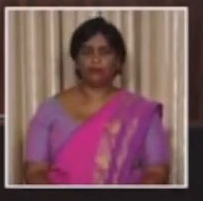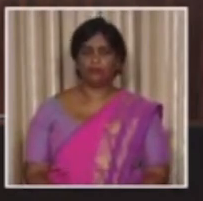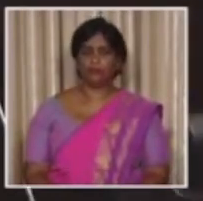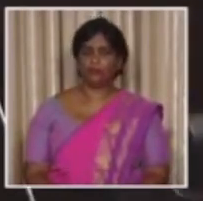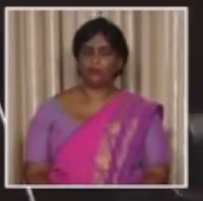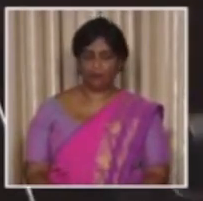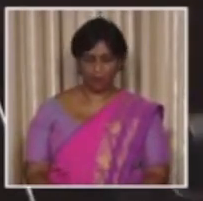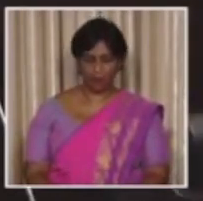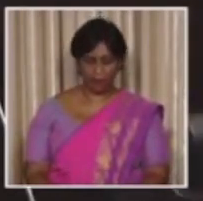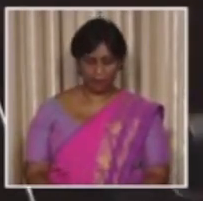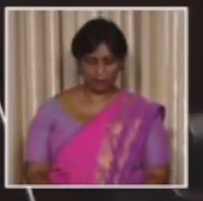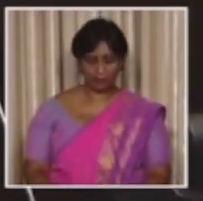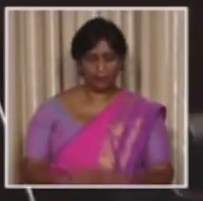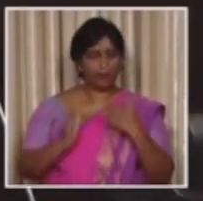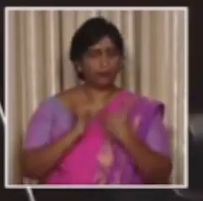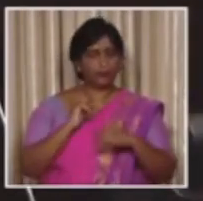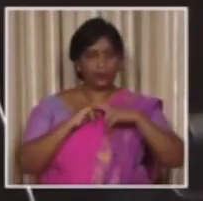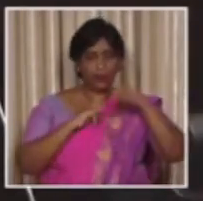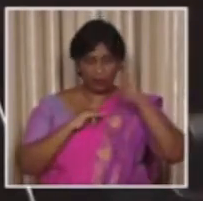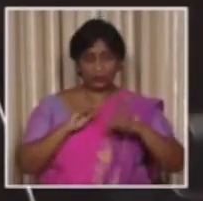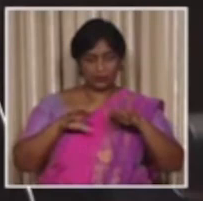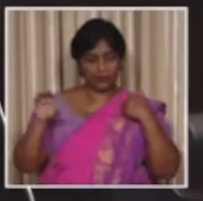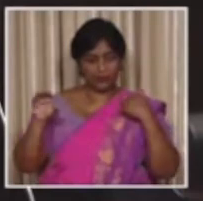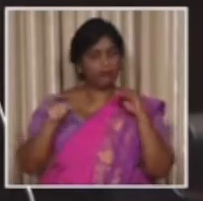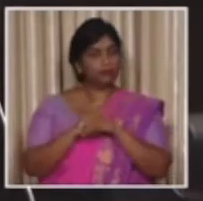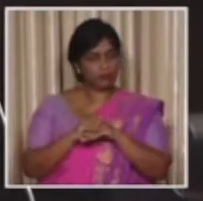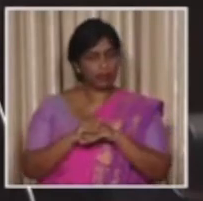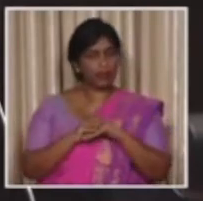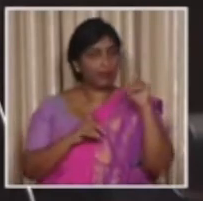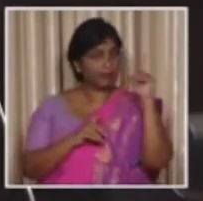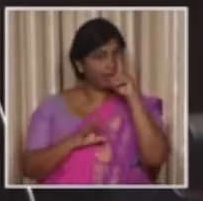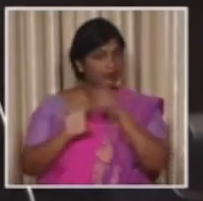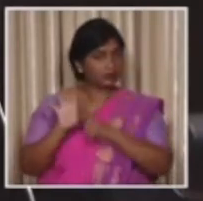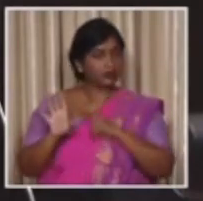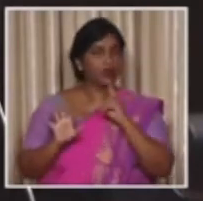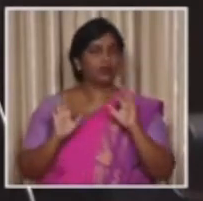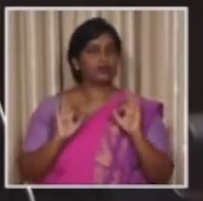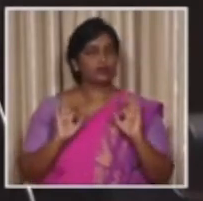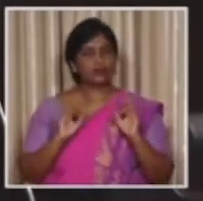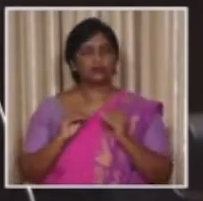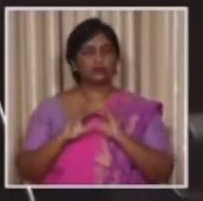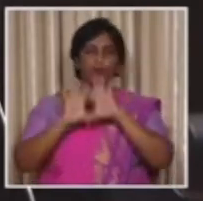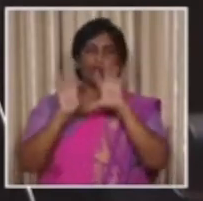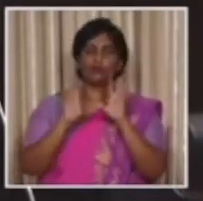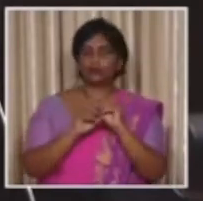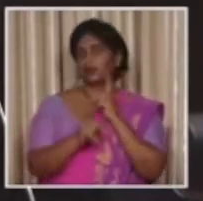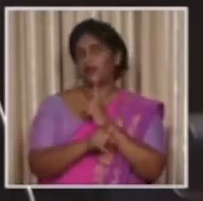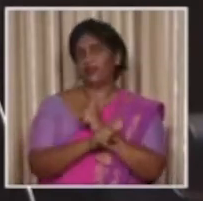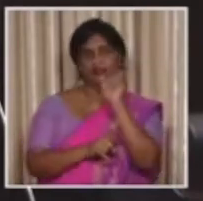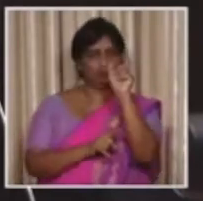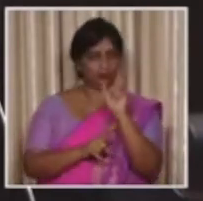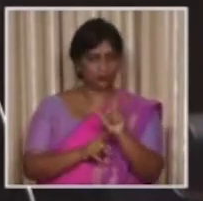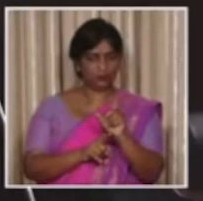chiddali Motor isi dale engineer rupiah itu sisun bandu agani medhi palaweni wasara samanne podu etamai podu visya padatya etamai